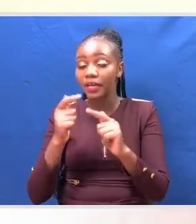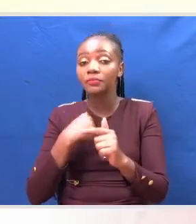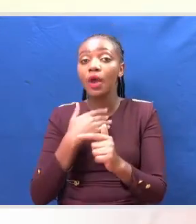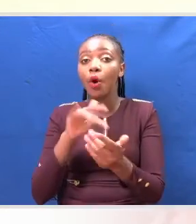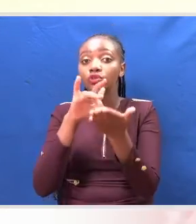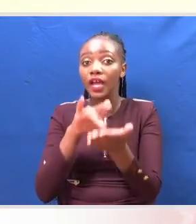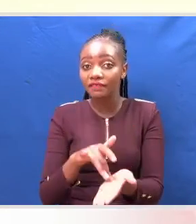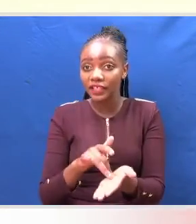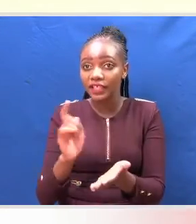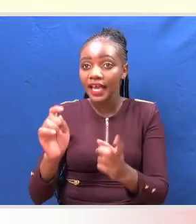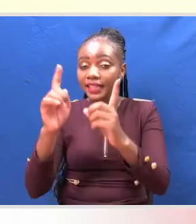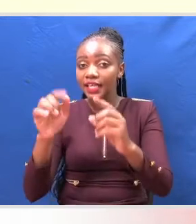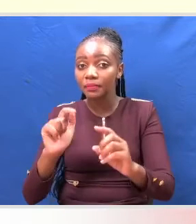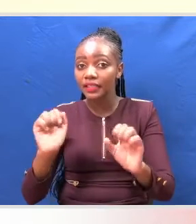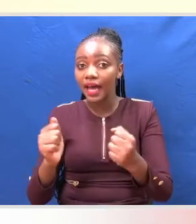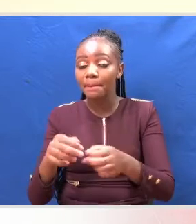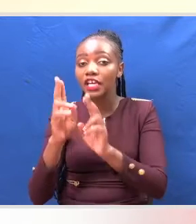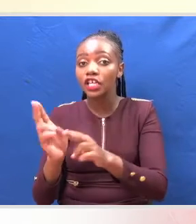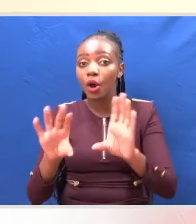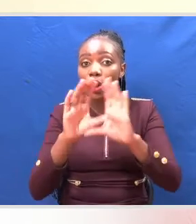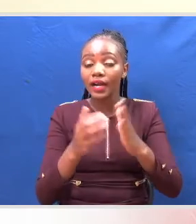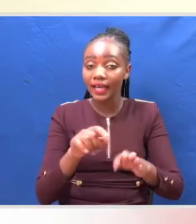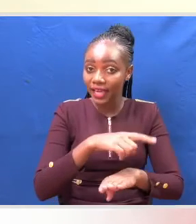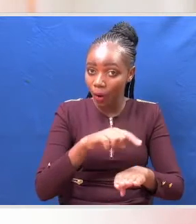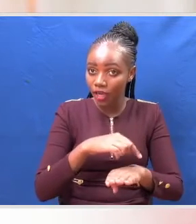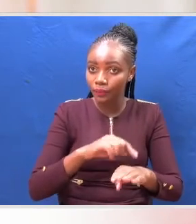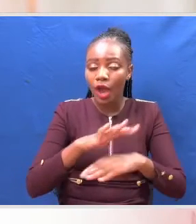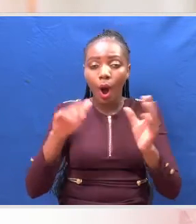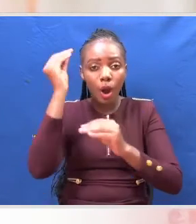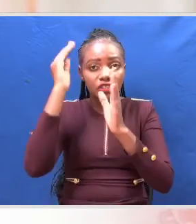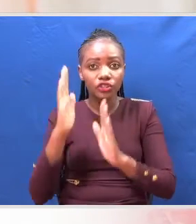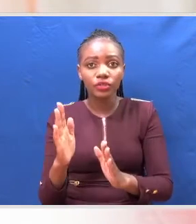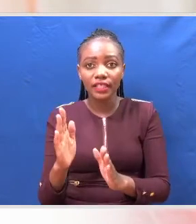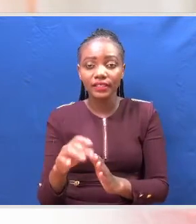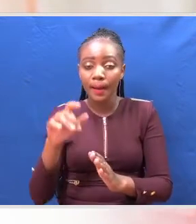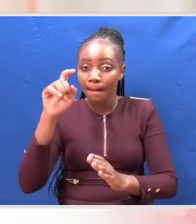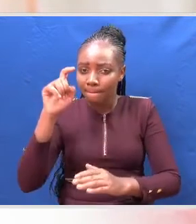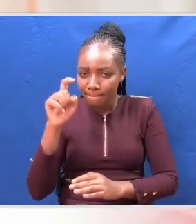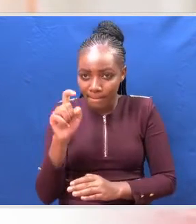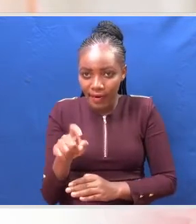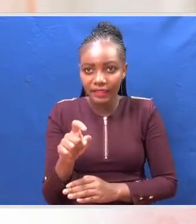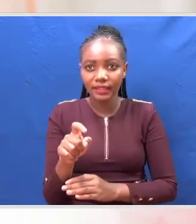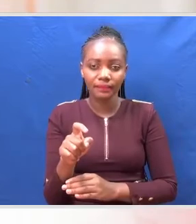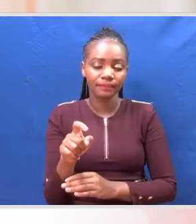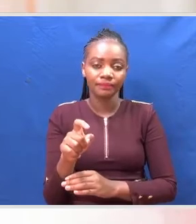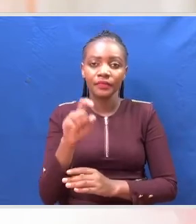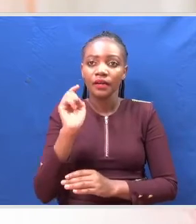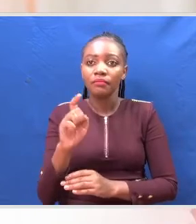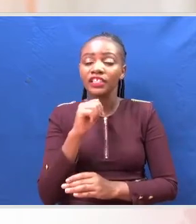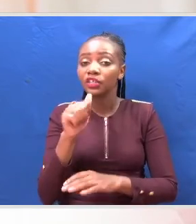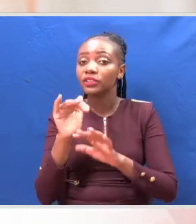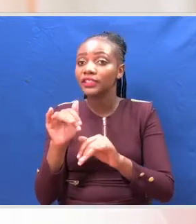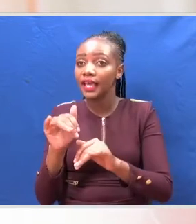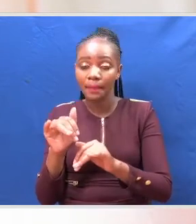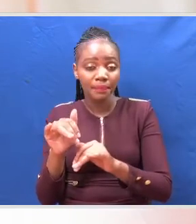test should be done in normal class hours. All learners should not be put under any tense atmosphere that is